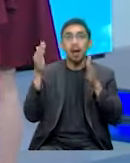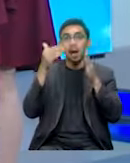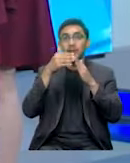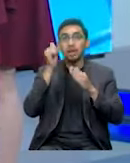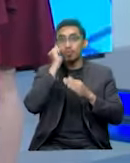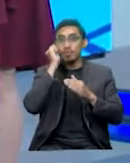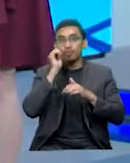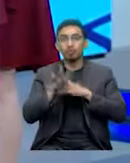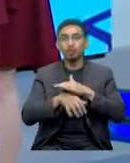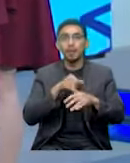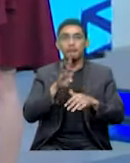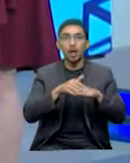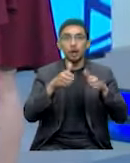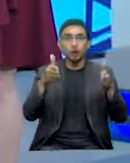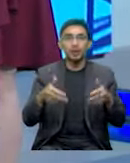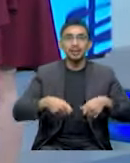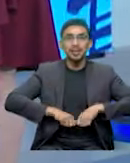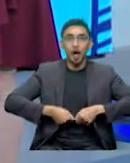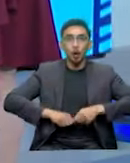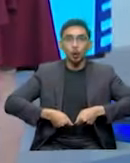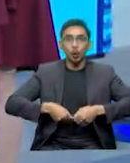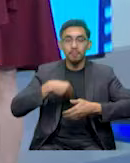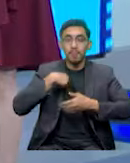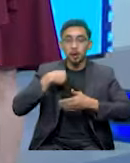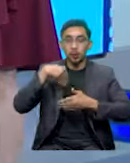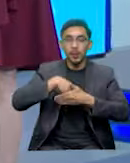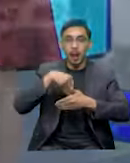4 dus sarung dimasukkan ke dalam bajunya.